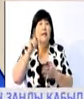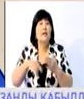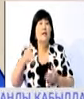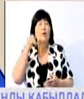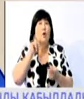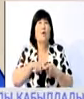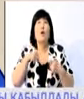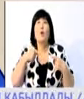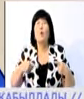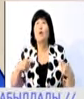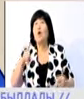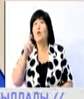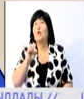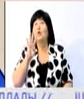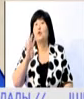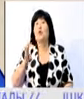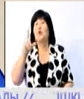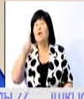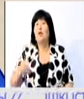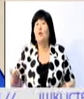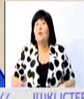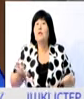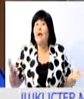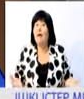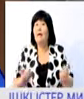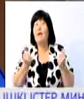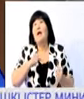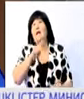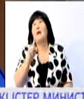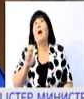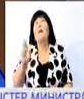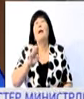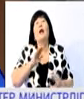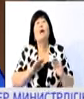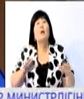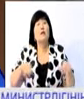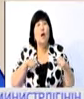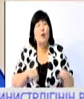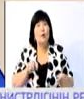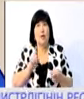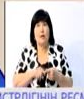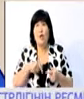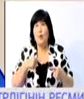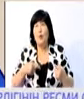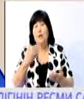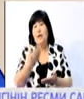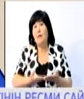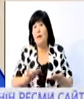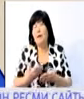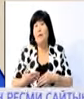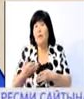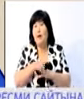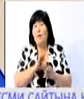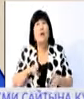арқасында өзге 104 баланың өмірі арашаланып қалды. Зағипа Балиева балалардың құқығына қатысты өзге де мәселелермен